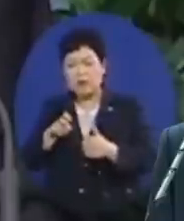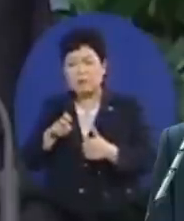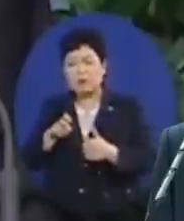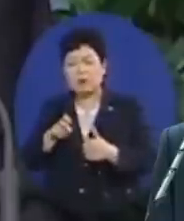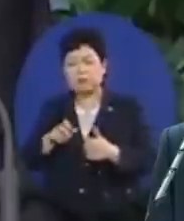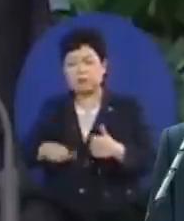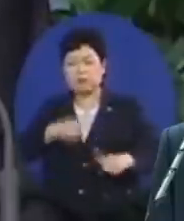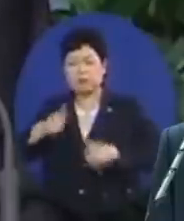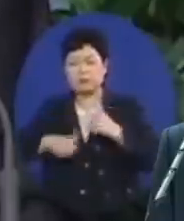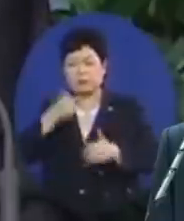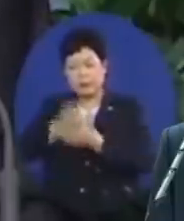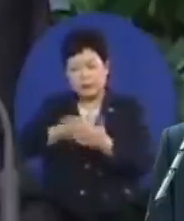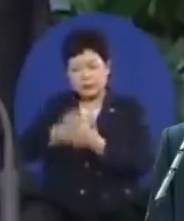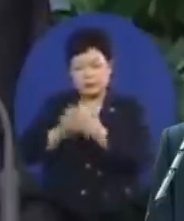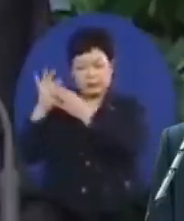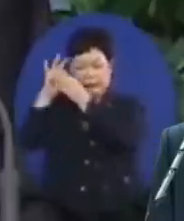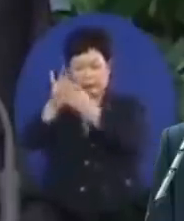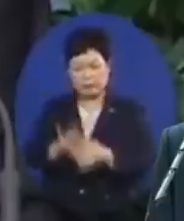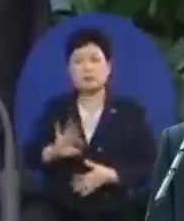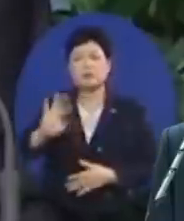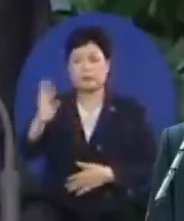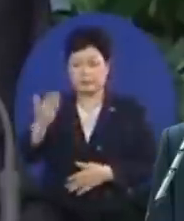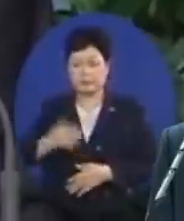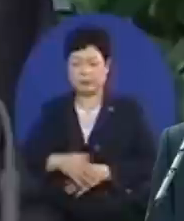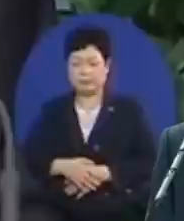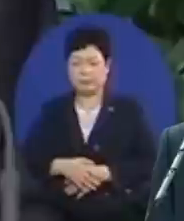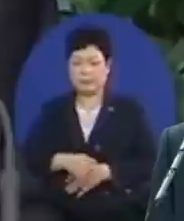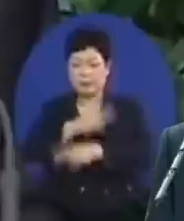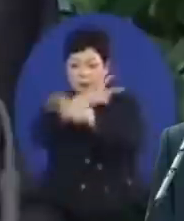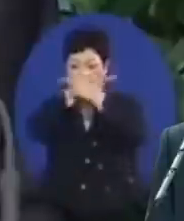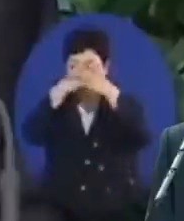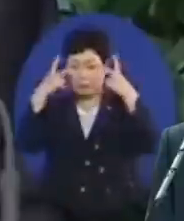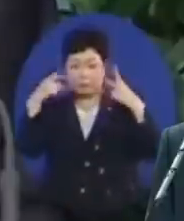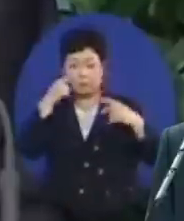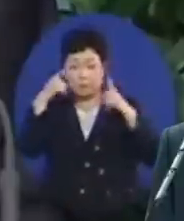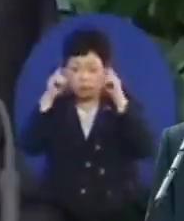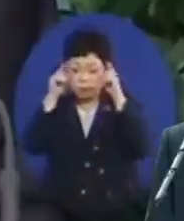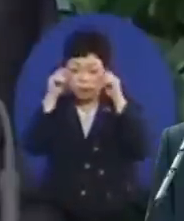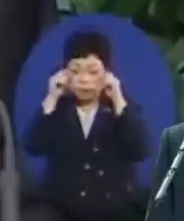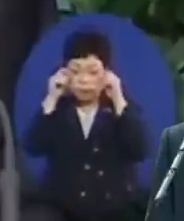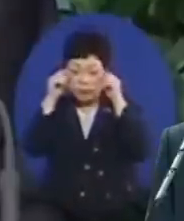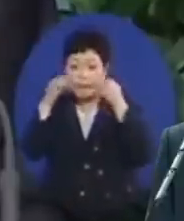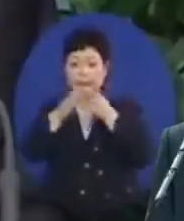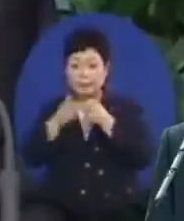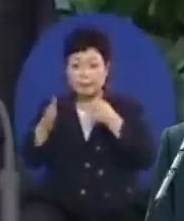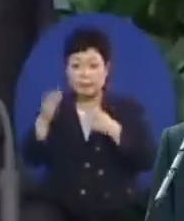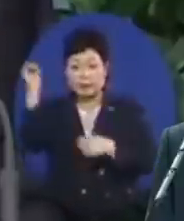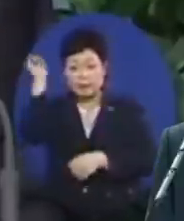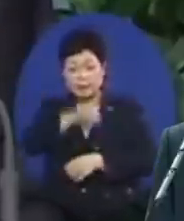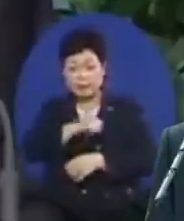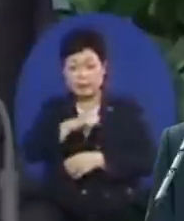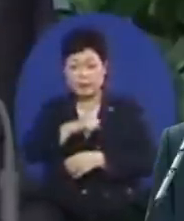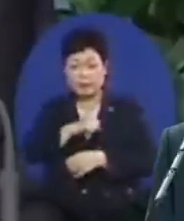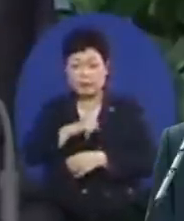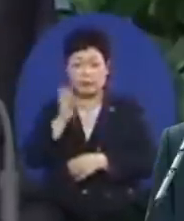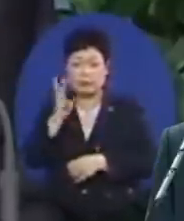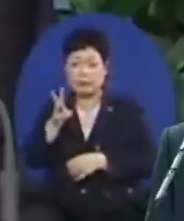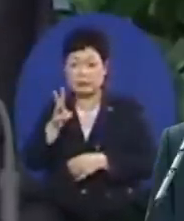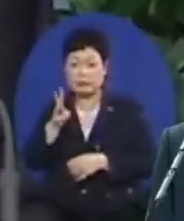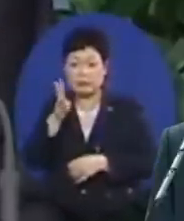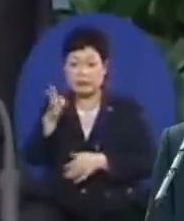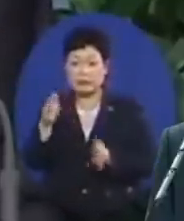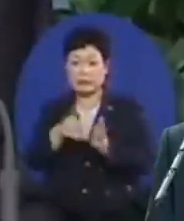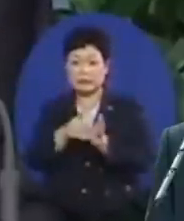탄식이 마음에 끝이지 않습니다. 잠이 안 옵니다. 그래서 새벽 3시,